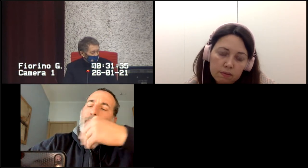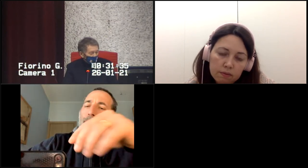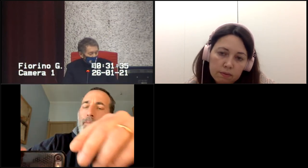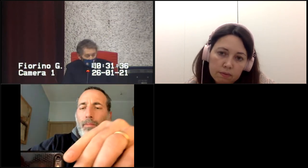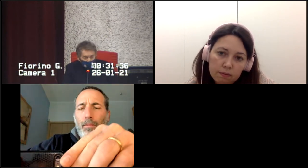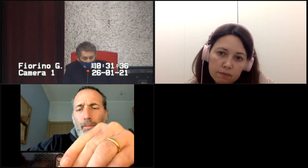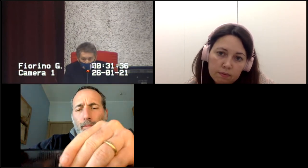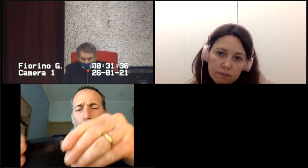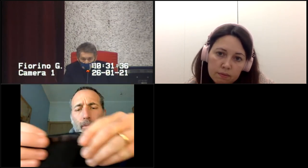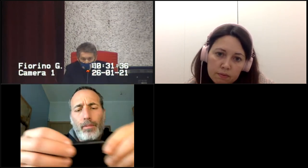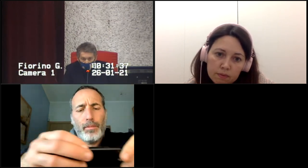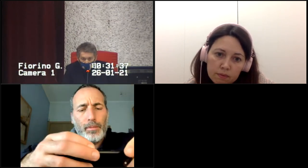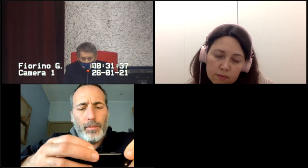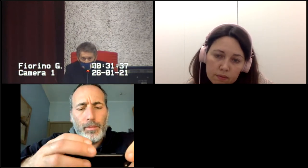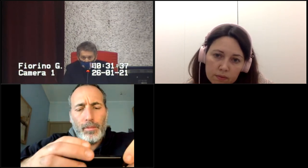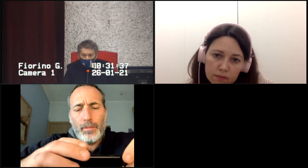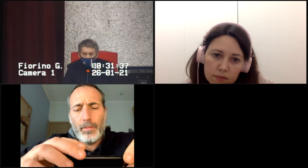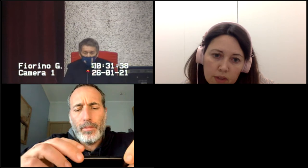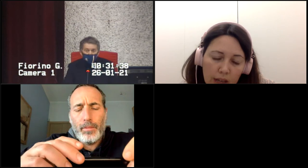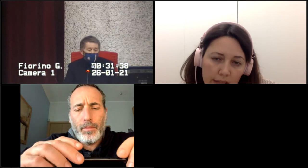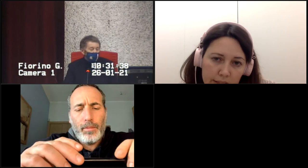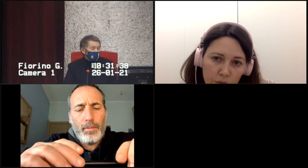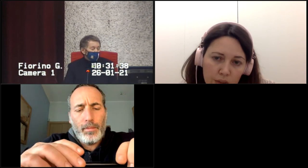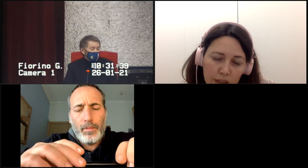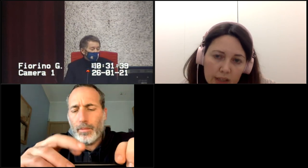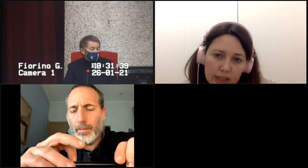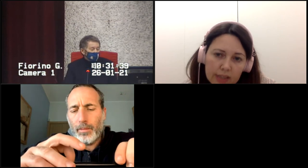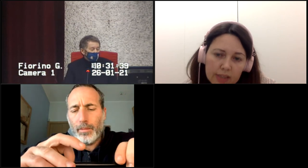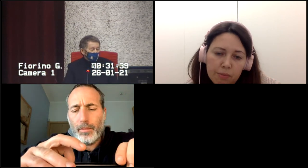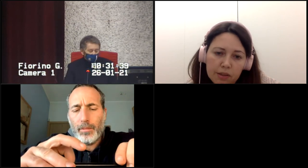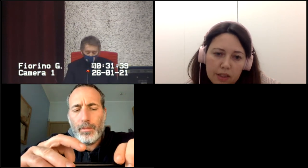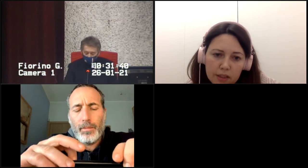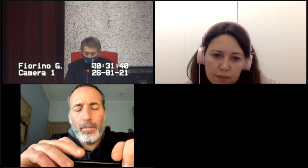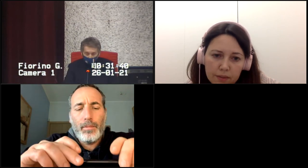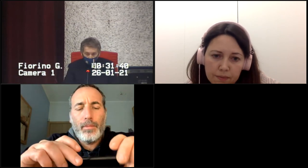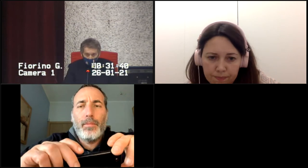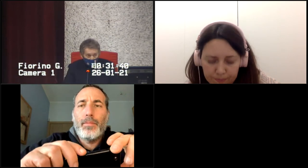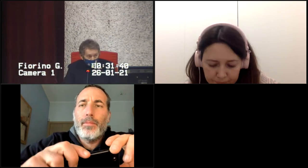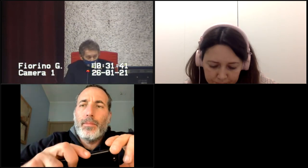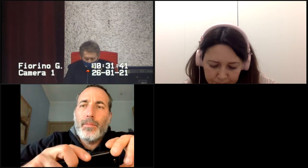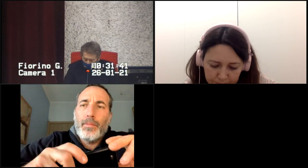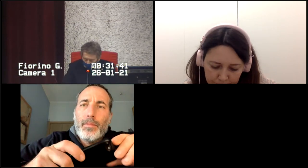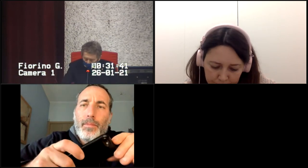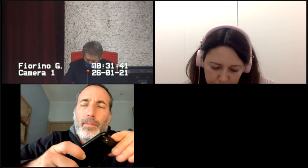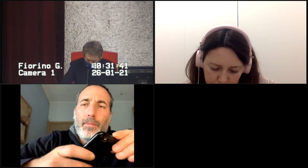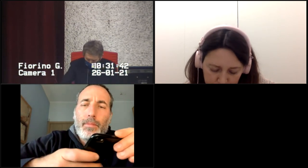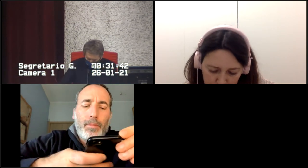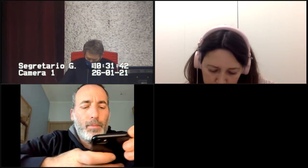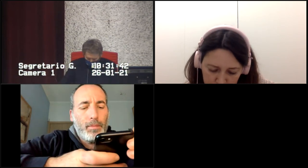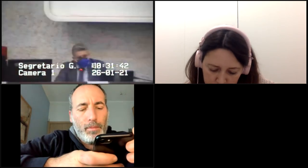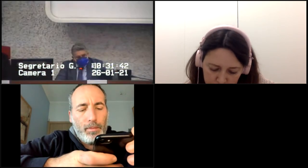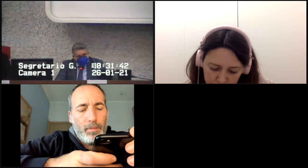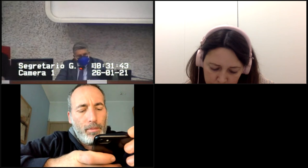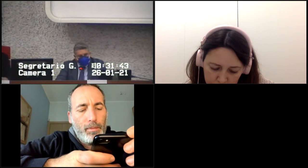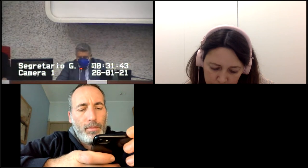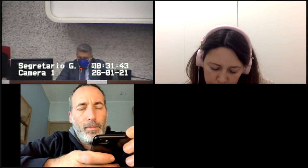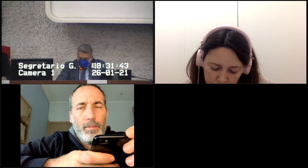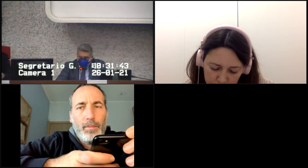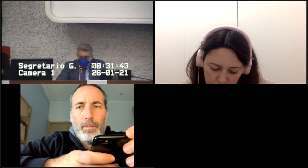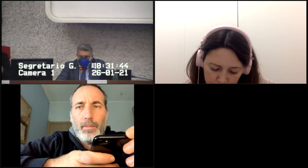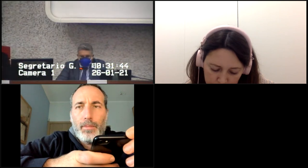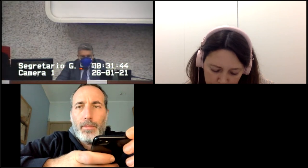Astenuti. Da remoto consigliera Perego. Astenuta, grazie Presidente. Prego. Stessa votazione